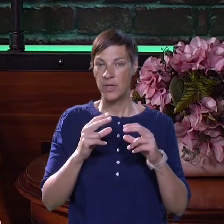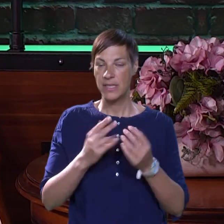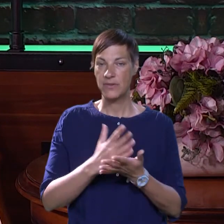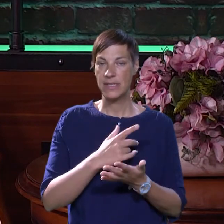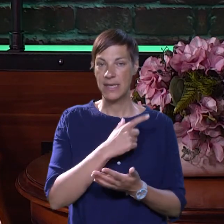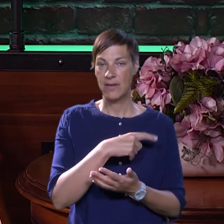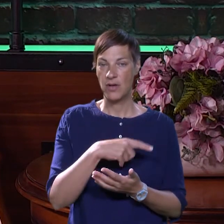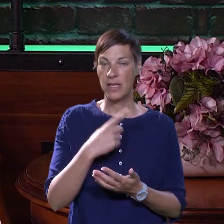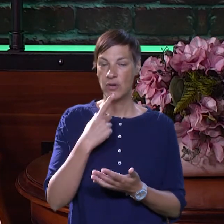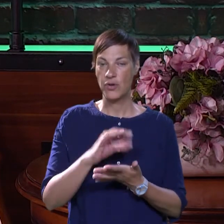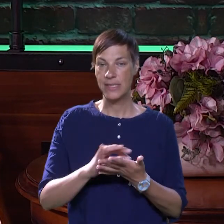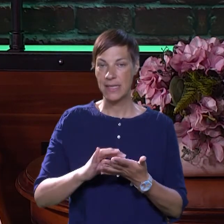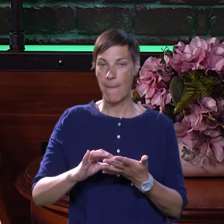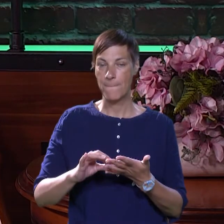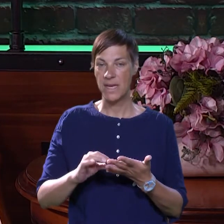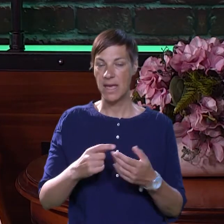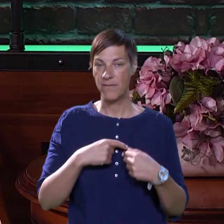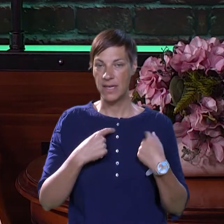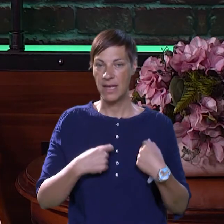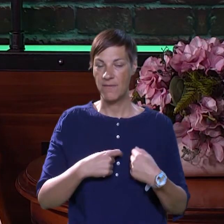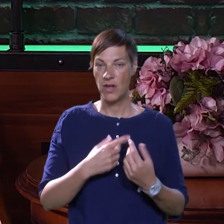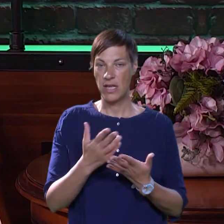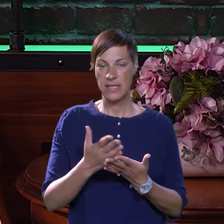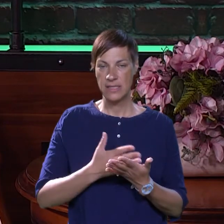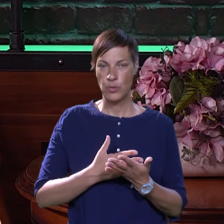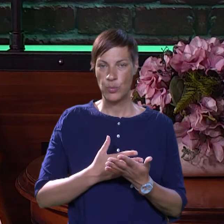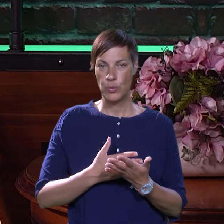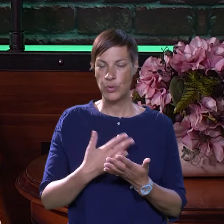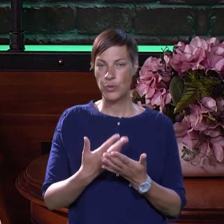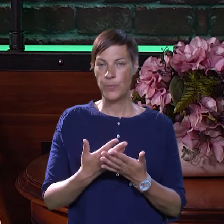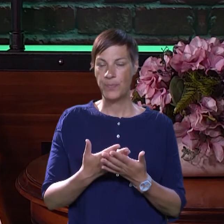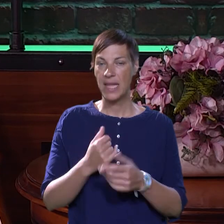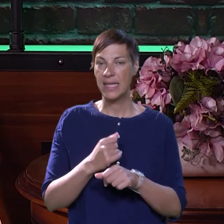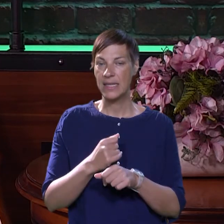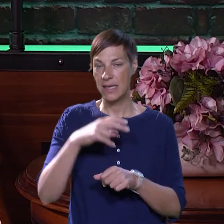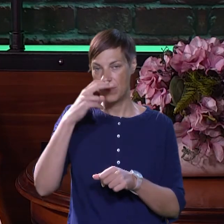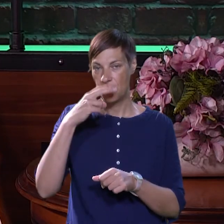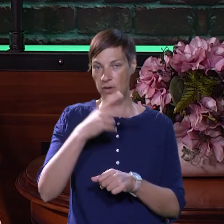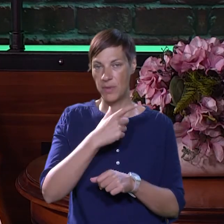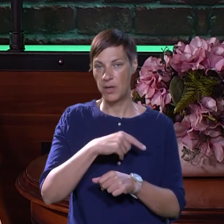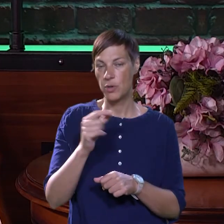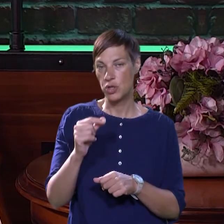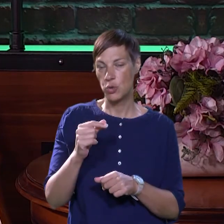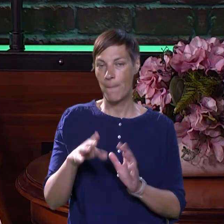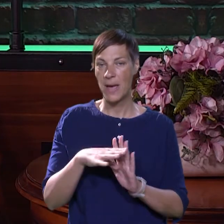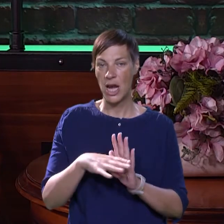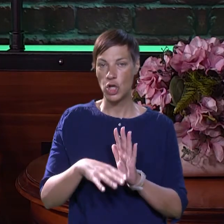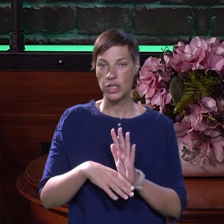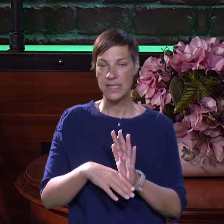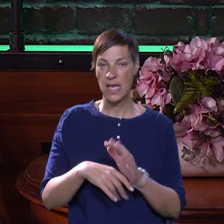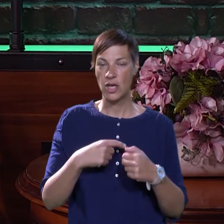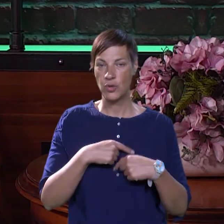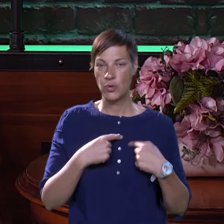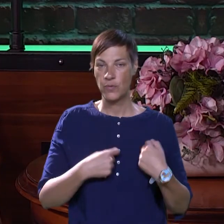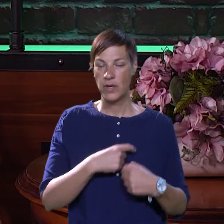sa svakim volonterom koji se prijavi na volontersku burzu, jer u biti tad informiramo osobu malo o zakonu,